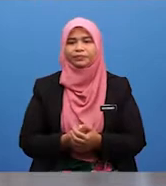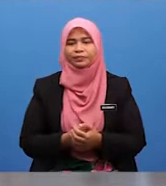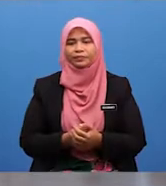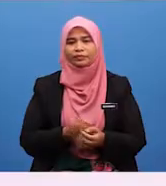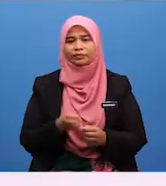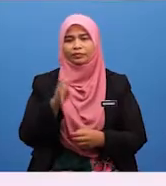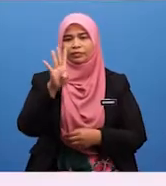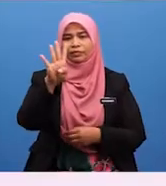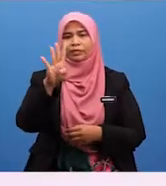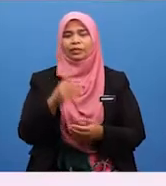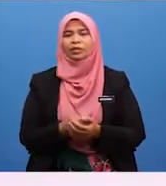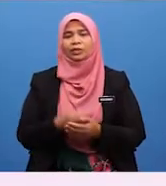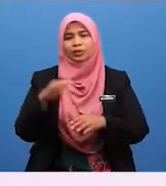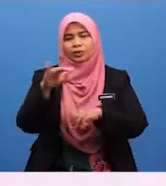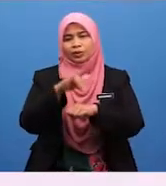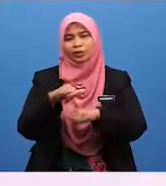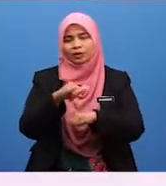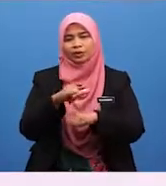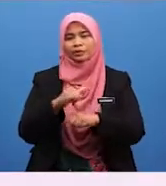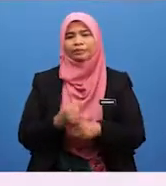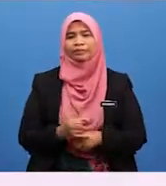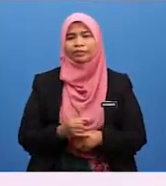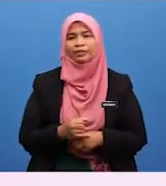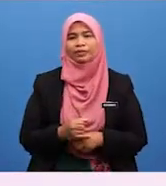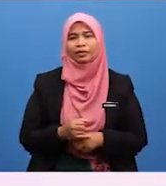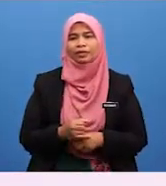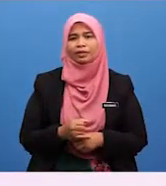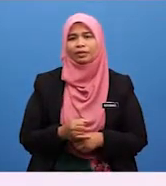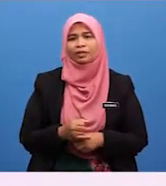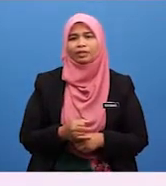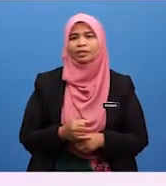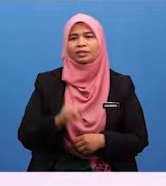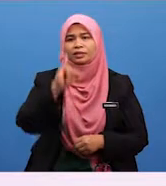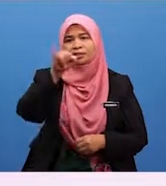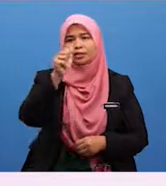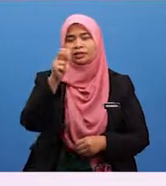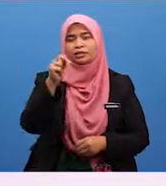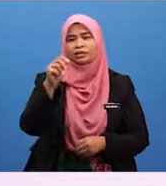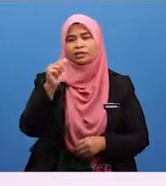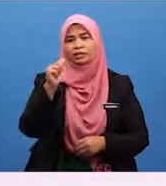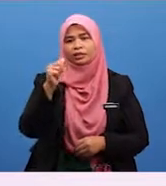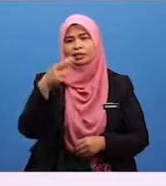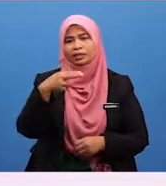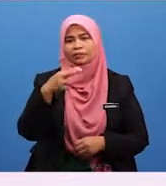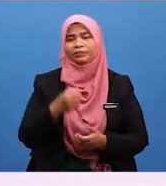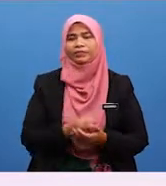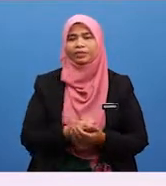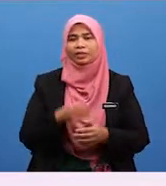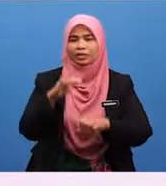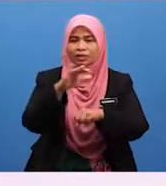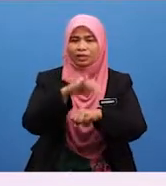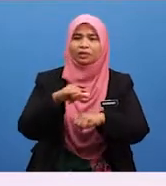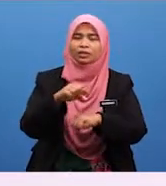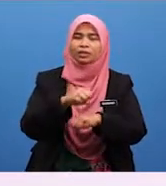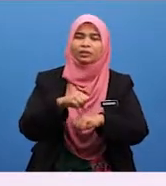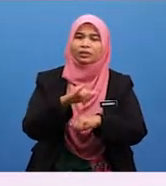Keempat, syurga. Bahasa Arabnya, jannah. Syurga disediakan untuk mereka